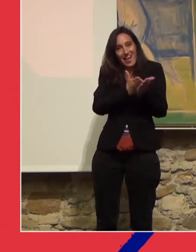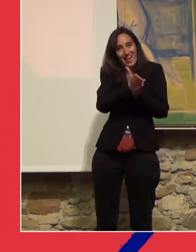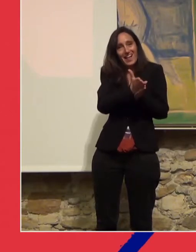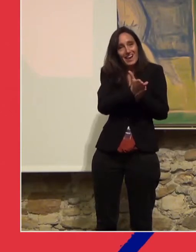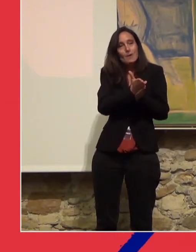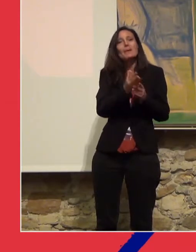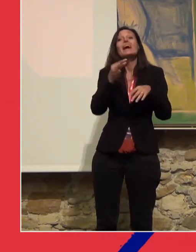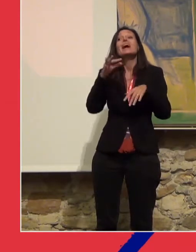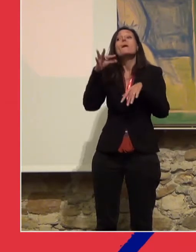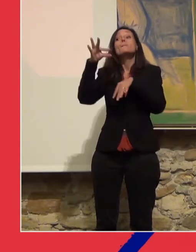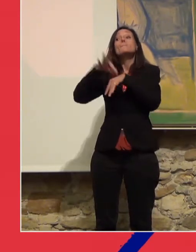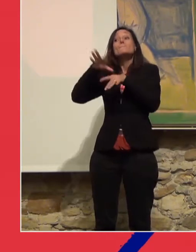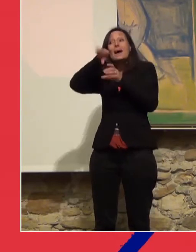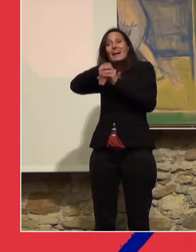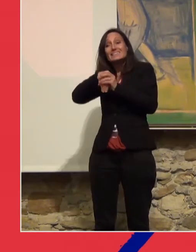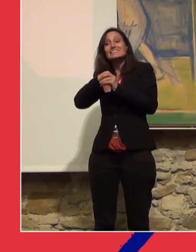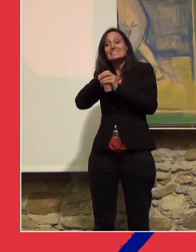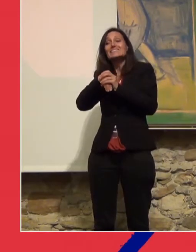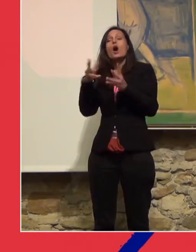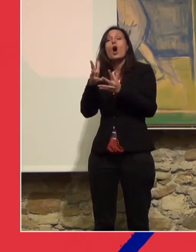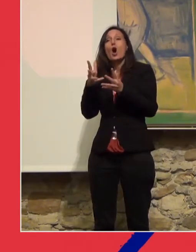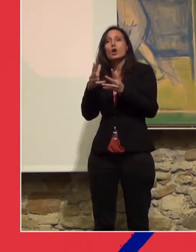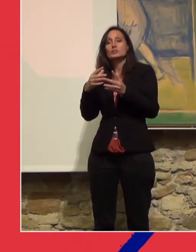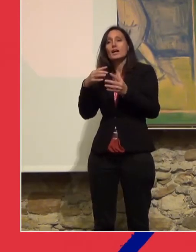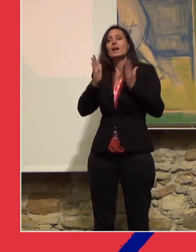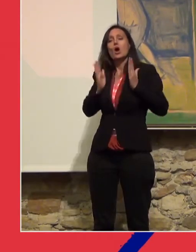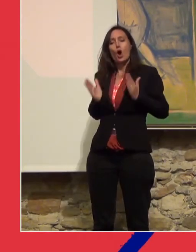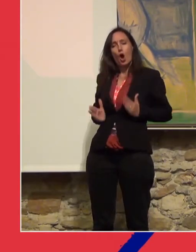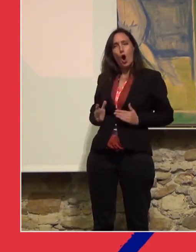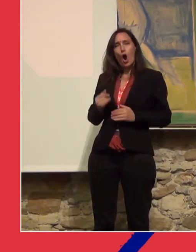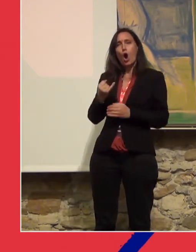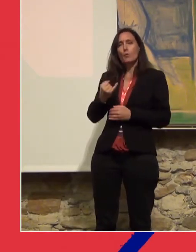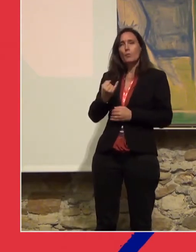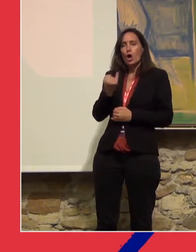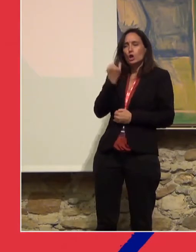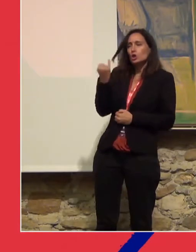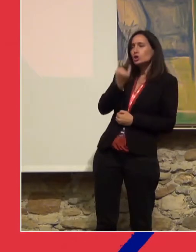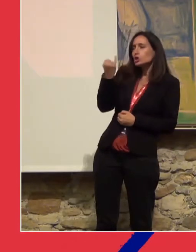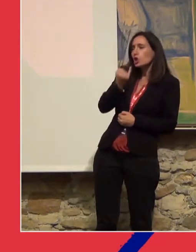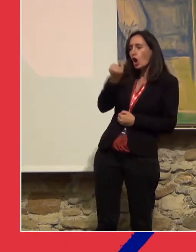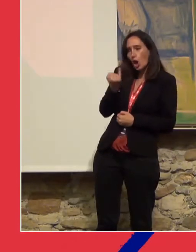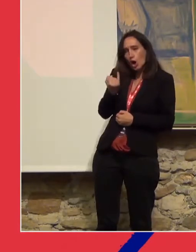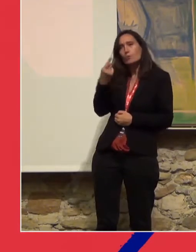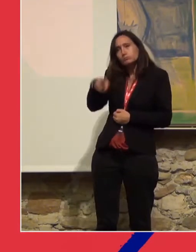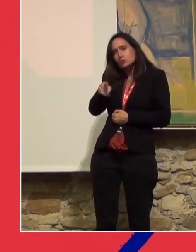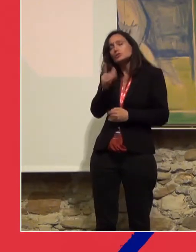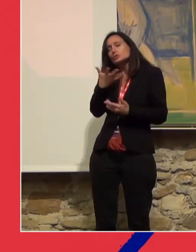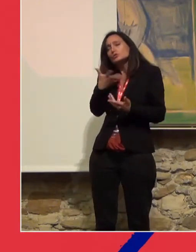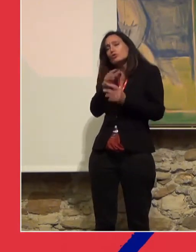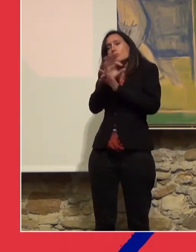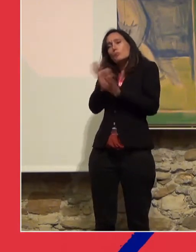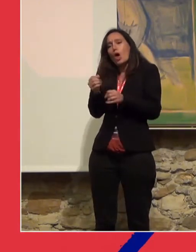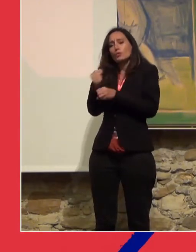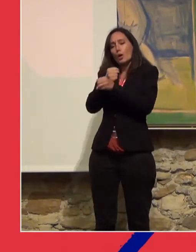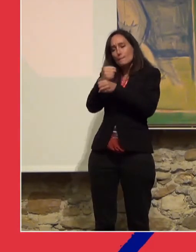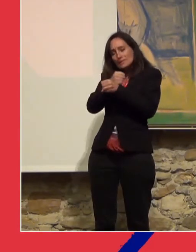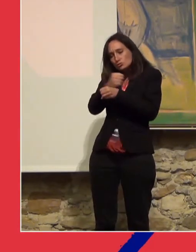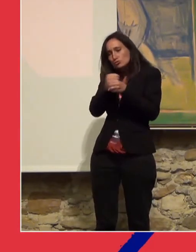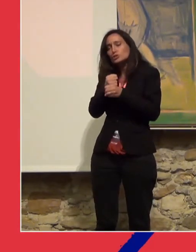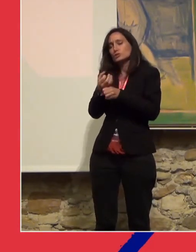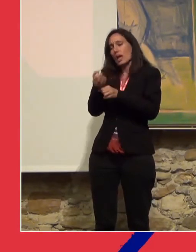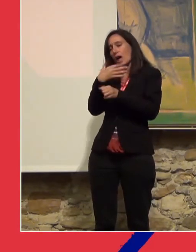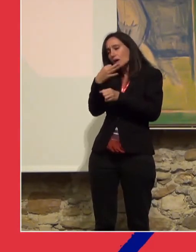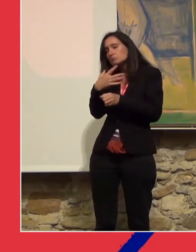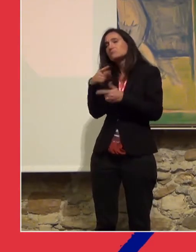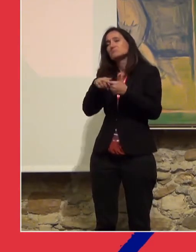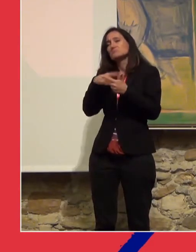fisico che risponde alle terapie analgesiche, agli antibiotici e, se indicato, alle procedure chirurgiche. Però c'è un altro